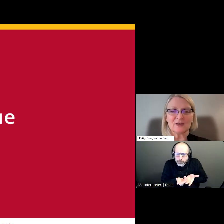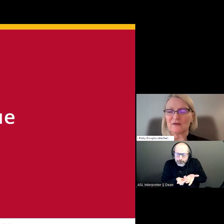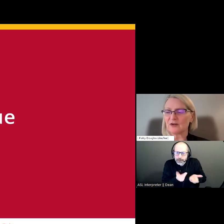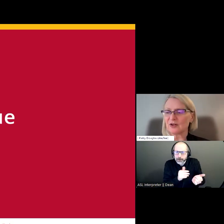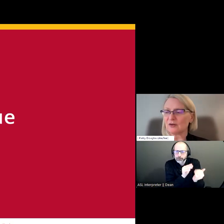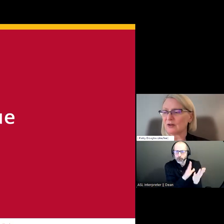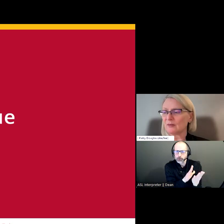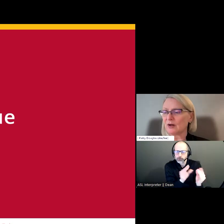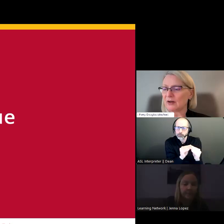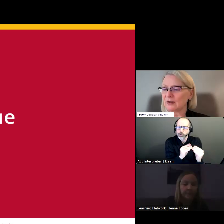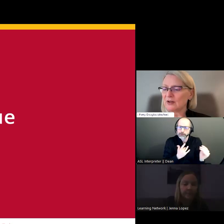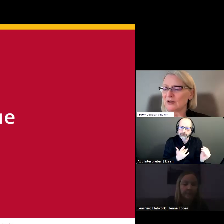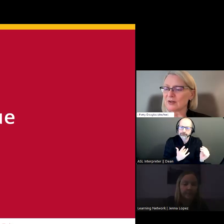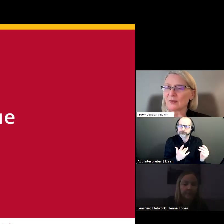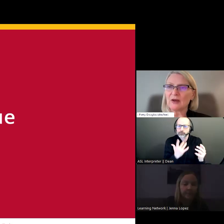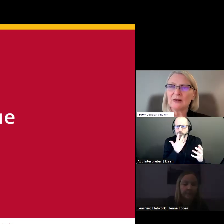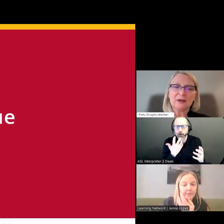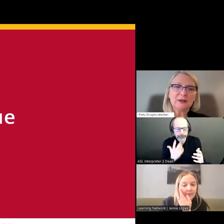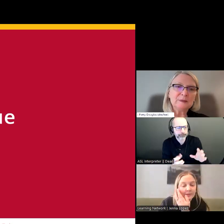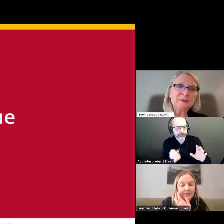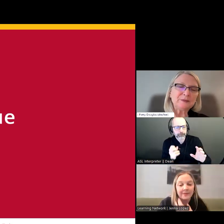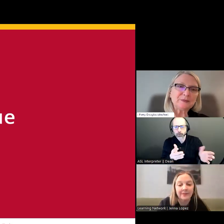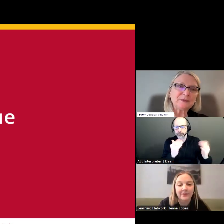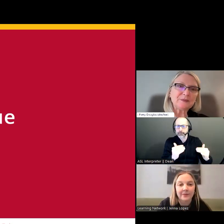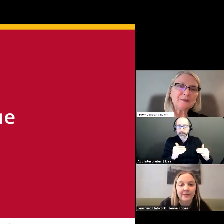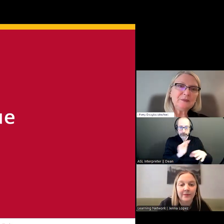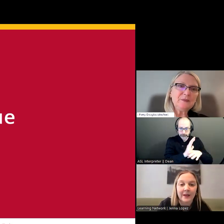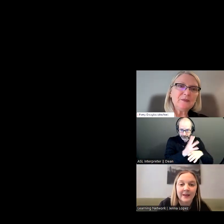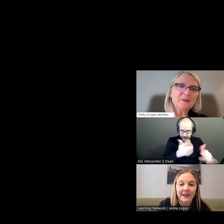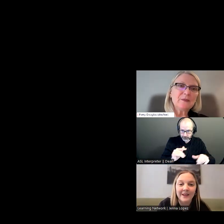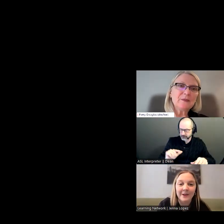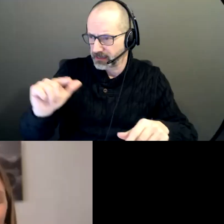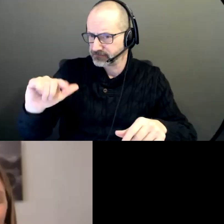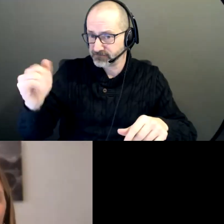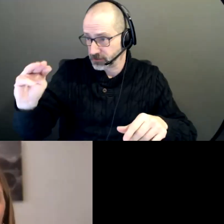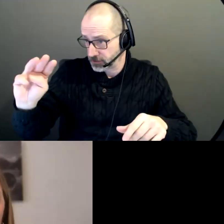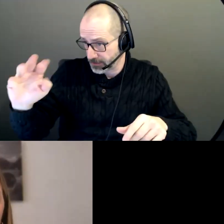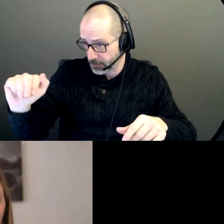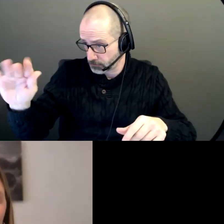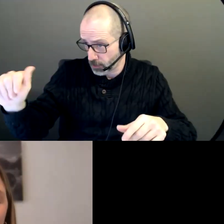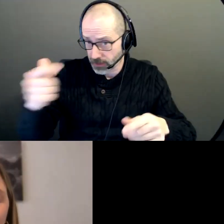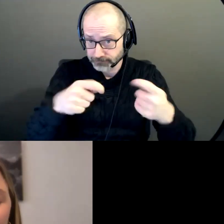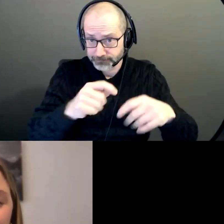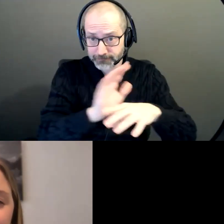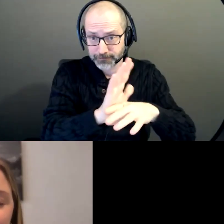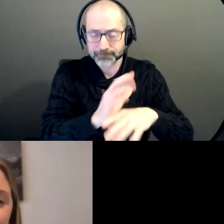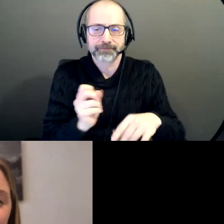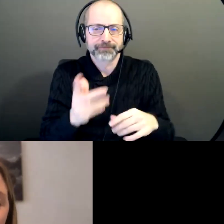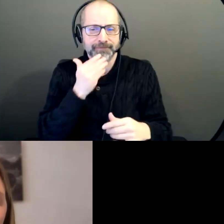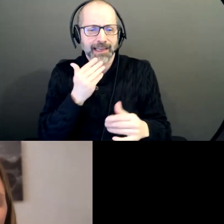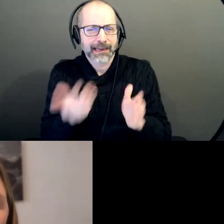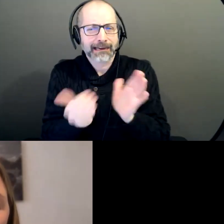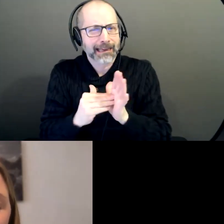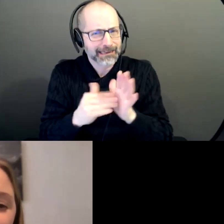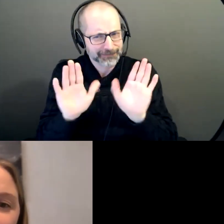la perception, le ressenti. Peut-être, Jenna, peut-être que Thank je peux you. vous I'll just demander. repeat my Oui, instructions from je vais before.